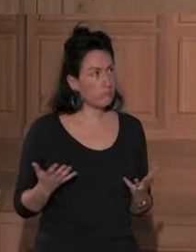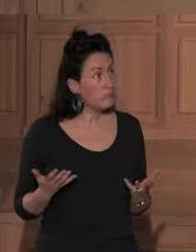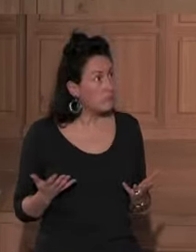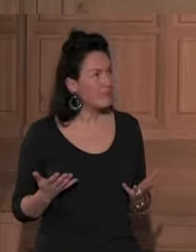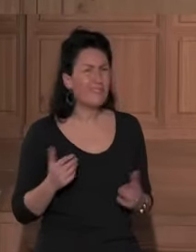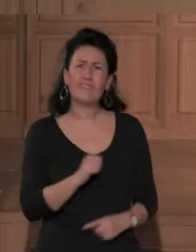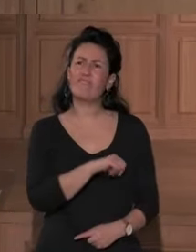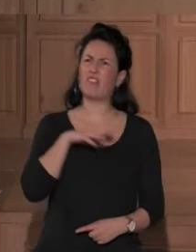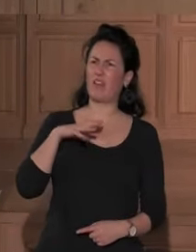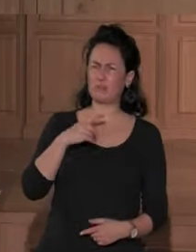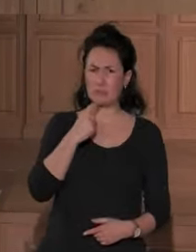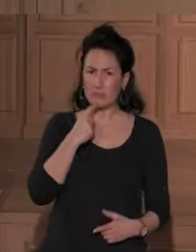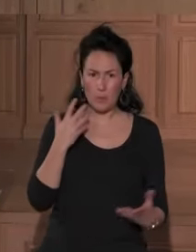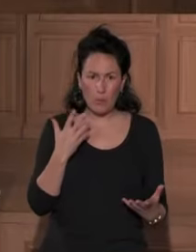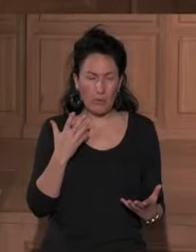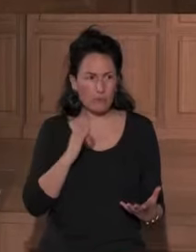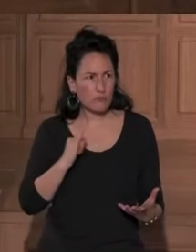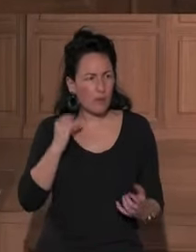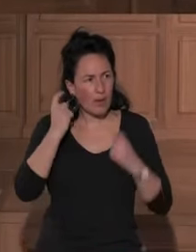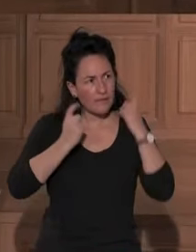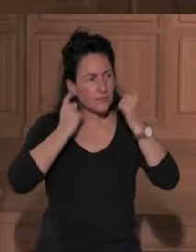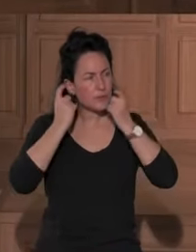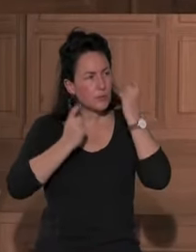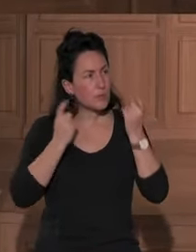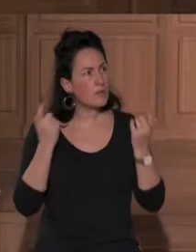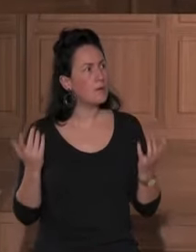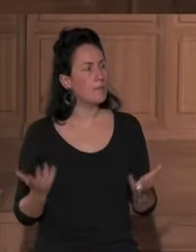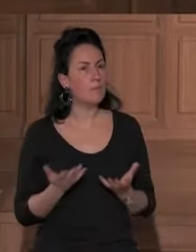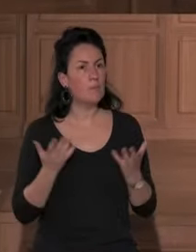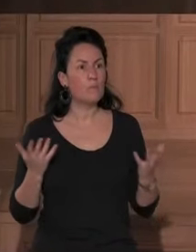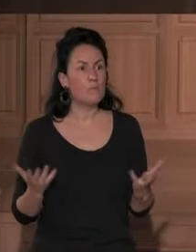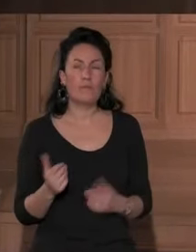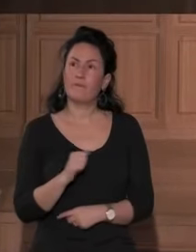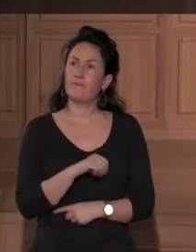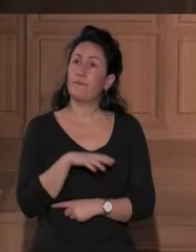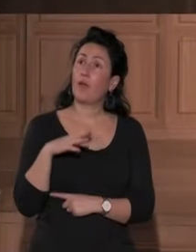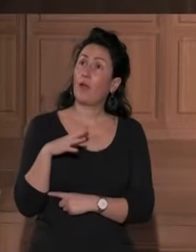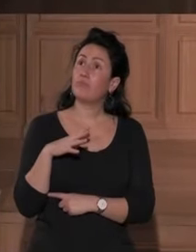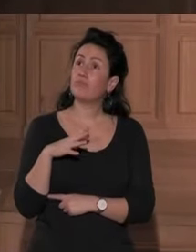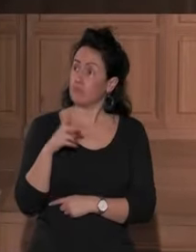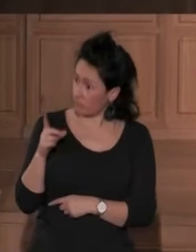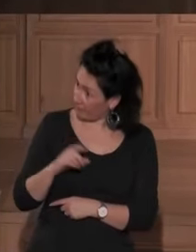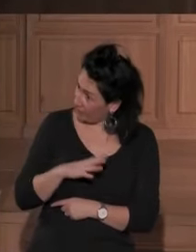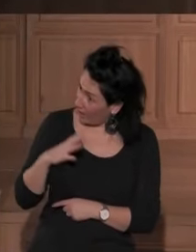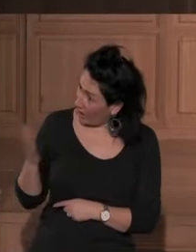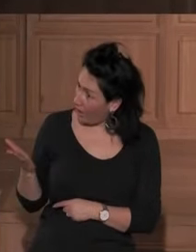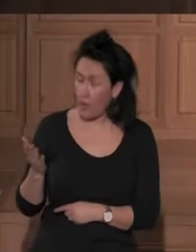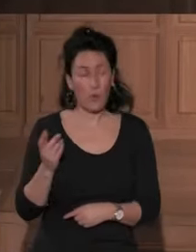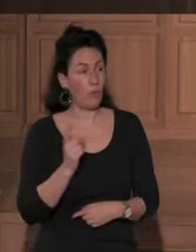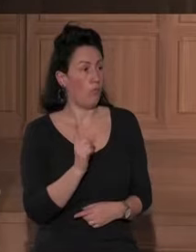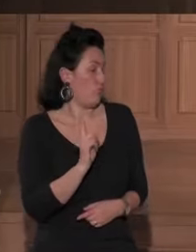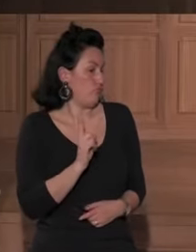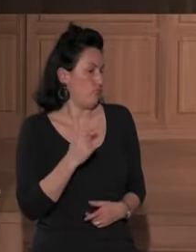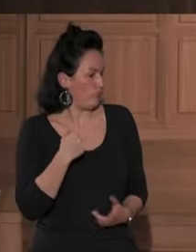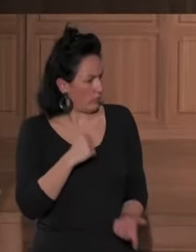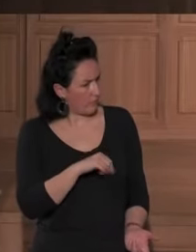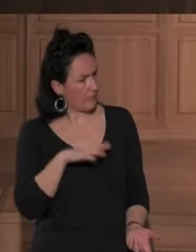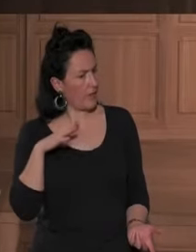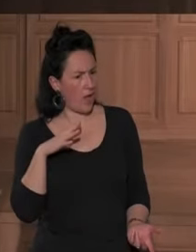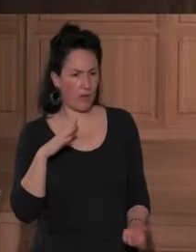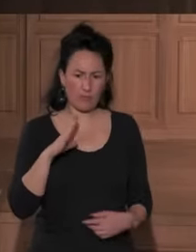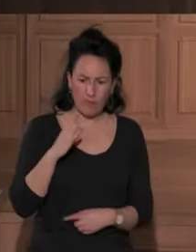pas c'est quoi fier. Ah, vraiment, c'est intéressant, c'est moi non plus, mais je trouve. Mais après, de quoi on est fier? Toi, t'es fier de quelque chose, toi? Non, moi, je suis fier. Je suis fier d'avoir